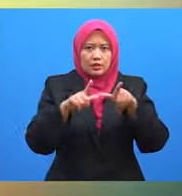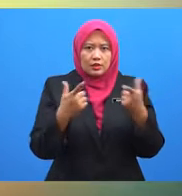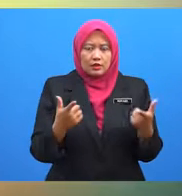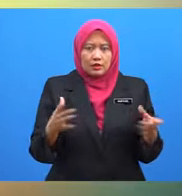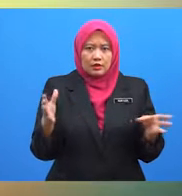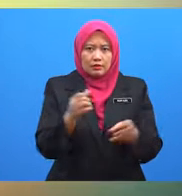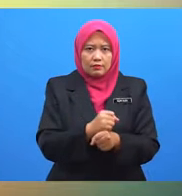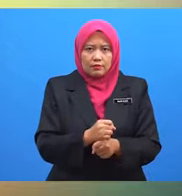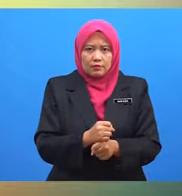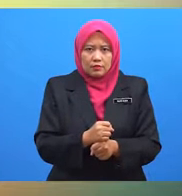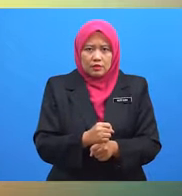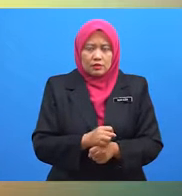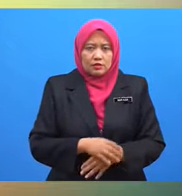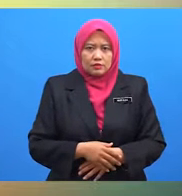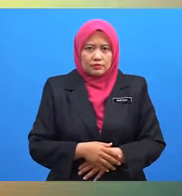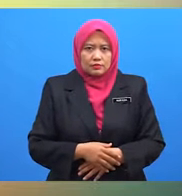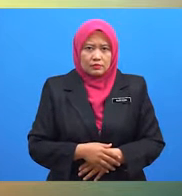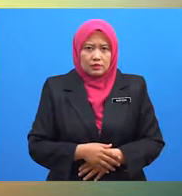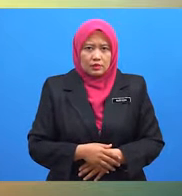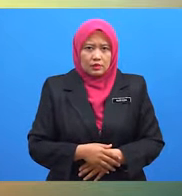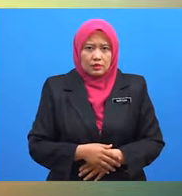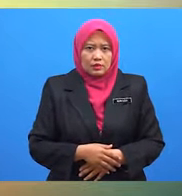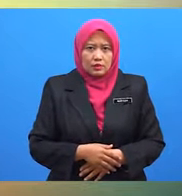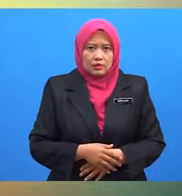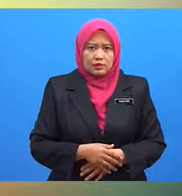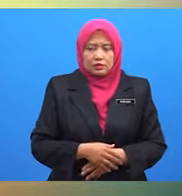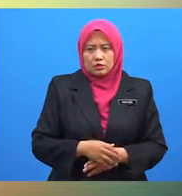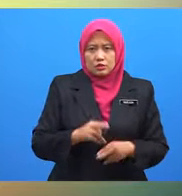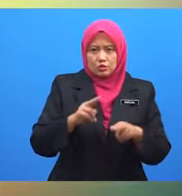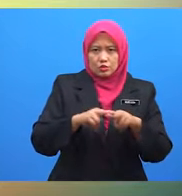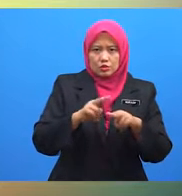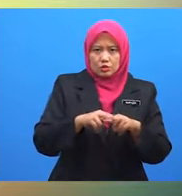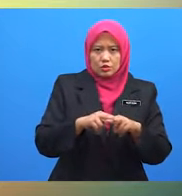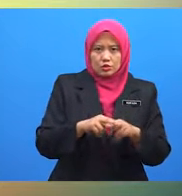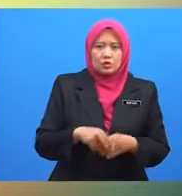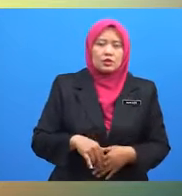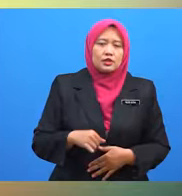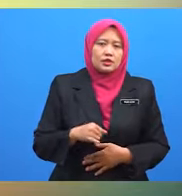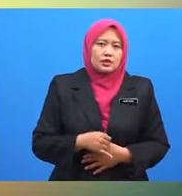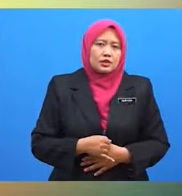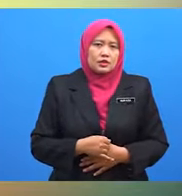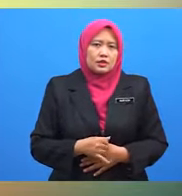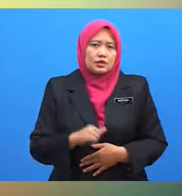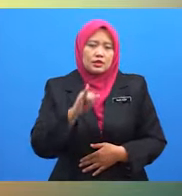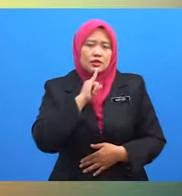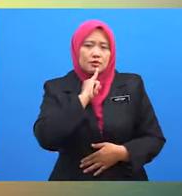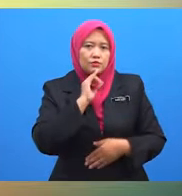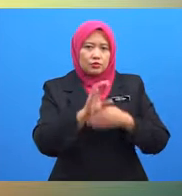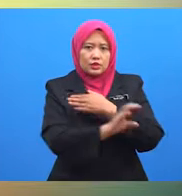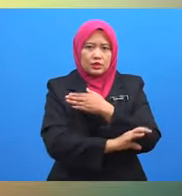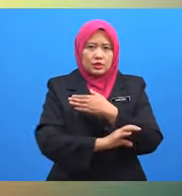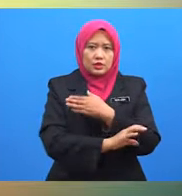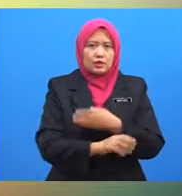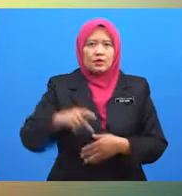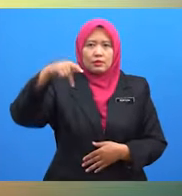tidak langsung. Kedudukan strategi ibu negerinya, Palembang, menjadi tumpuan segala bangsa